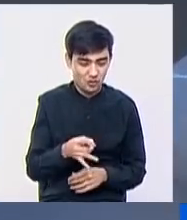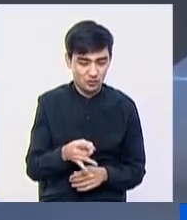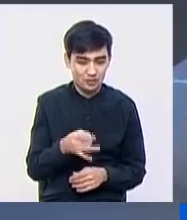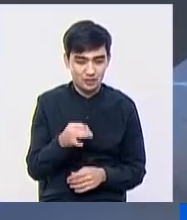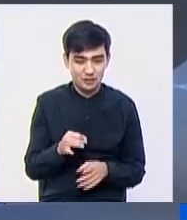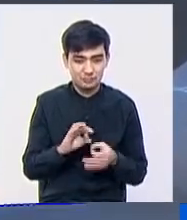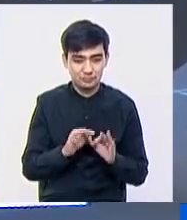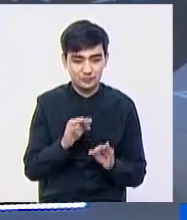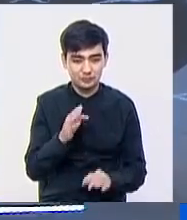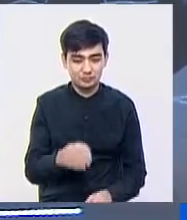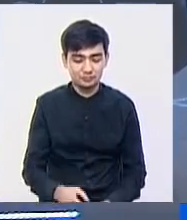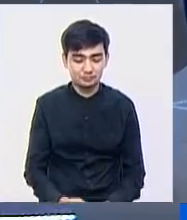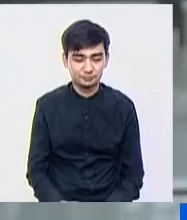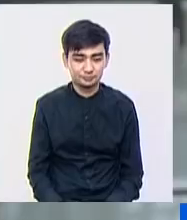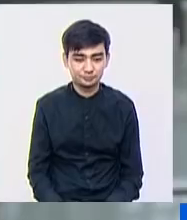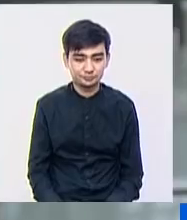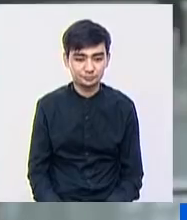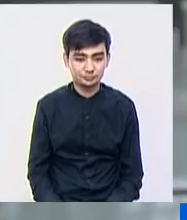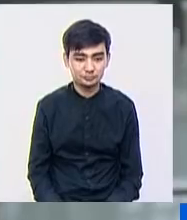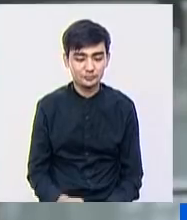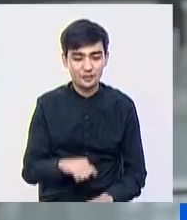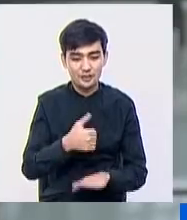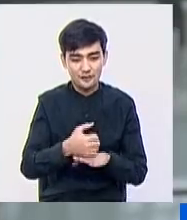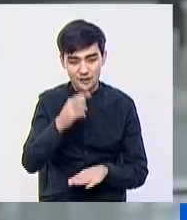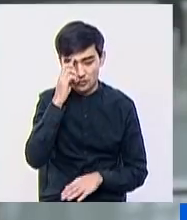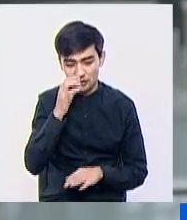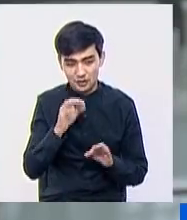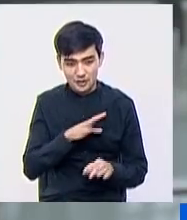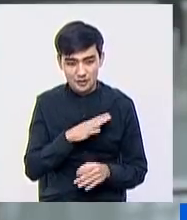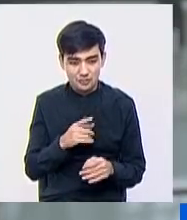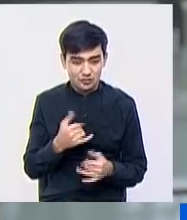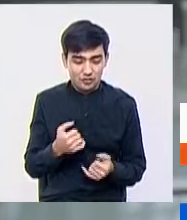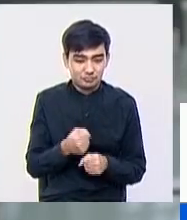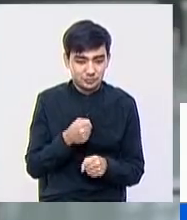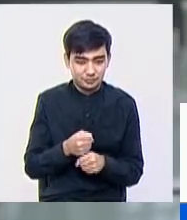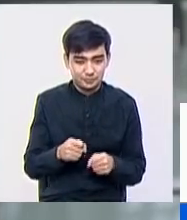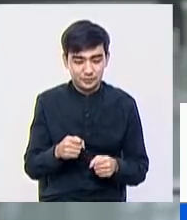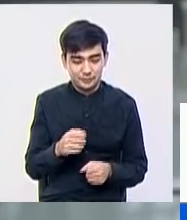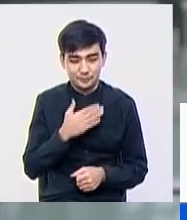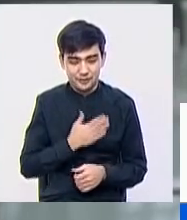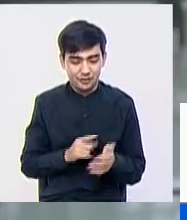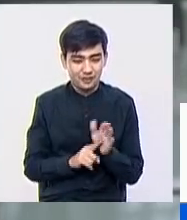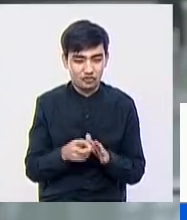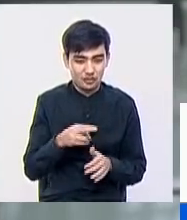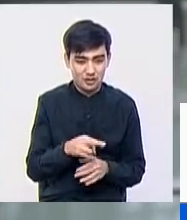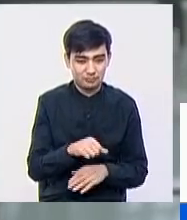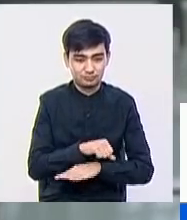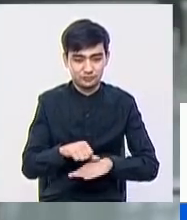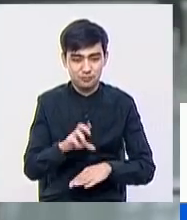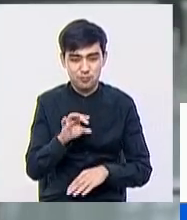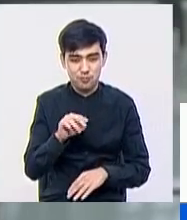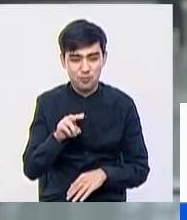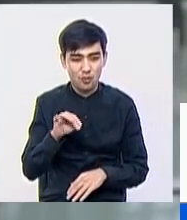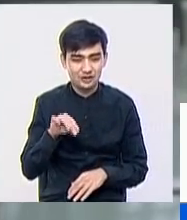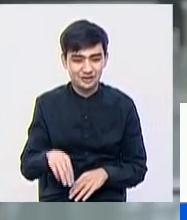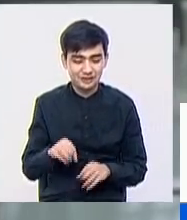Насипова расскажет подробнее. Главе государства доложили, что принимаются меры по восстановлению порядка. Выставленные блокпосты